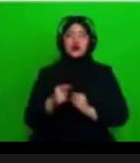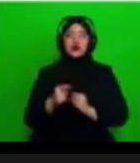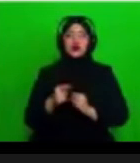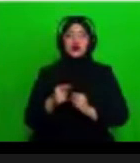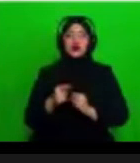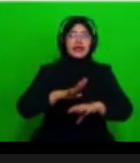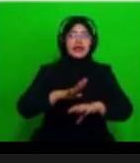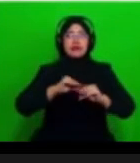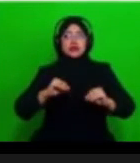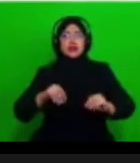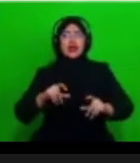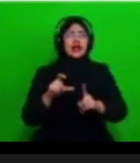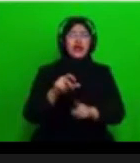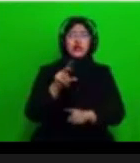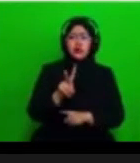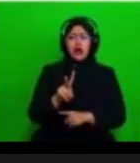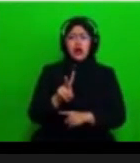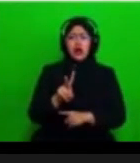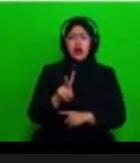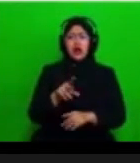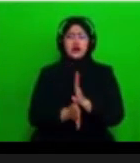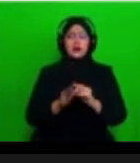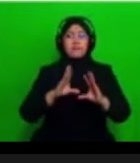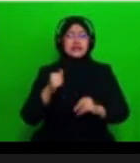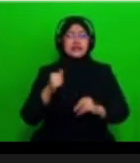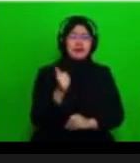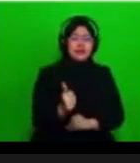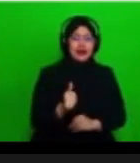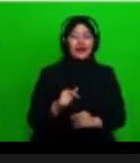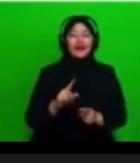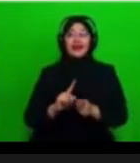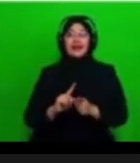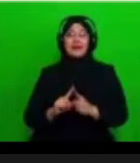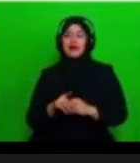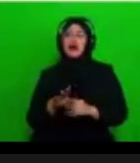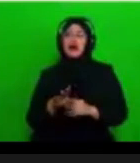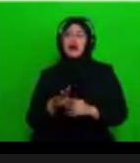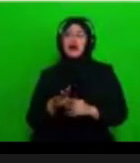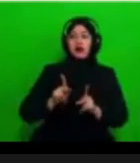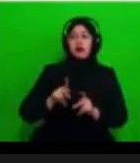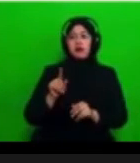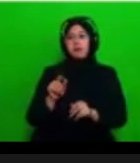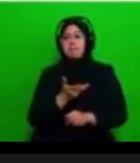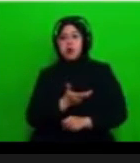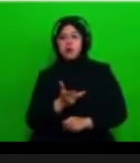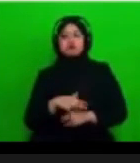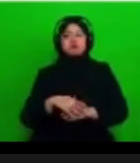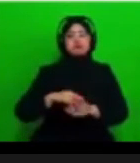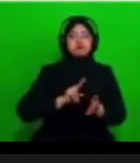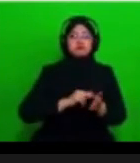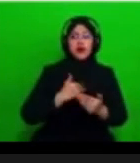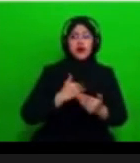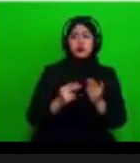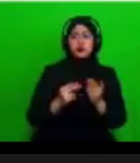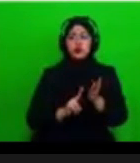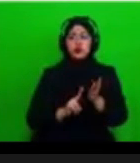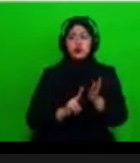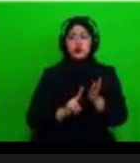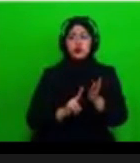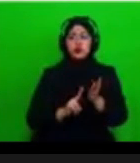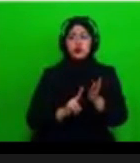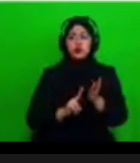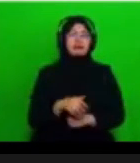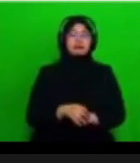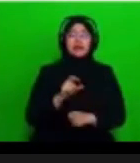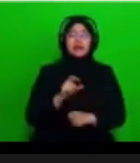Lulus D2 bisa kerja, bisa lanjut ke sarjana terapan, bisa dengan RPL. Jadi kita sangat fleksibel dan merdeka belajar.